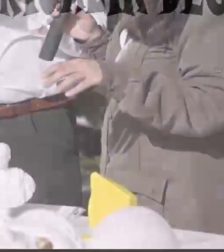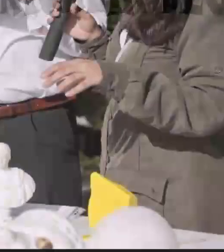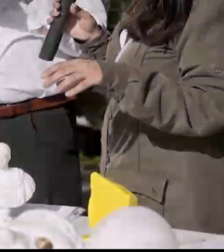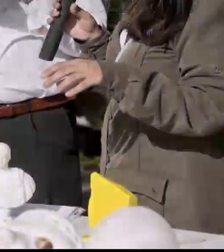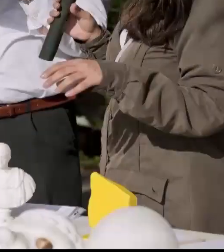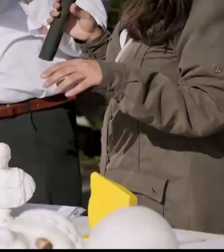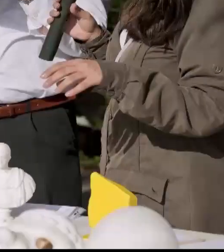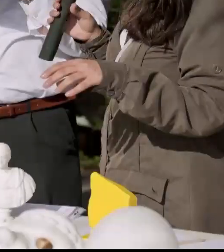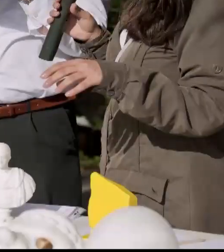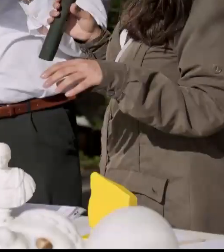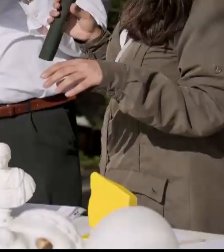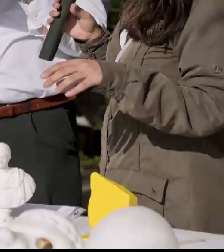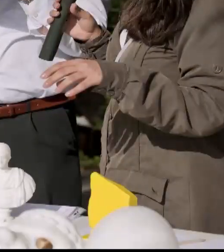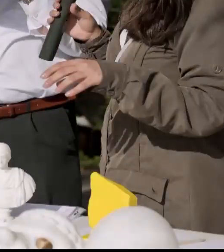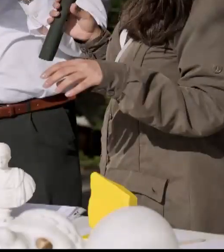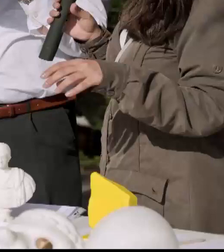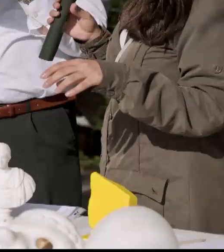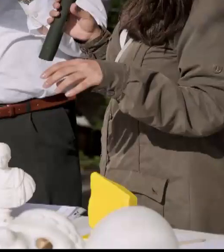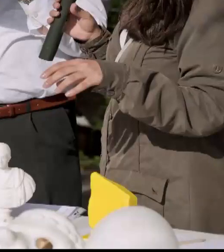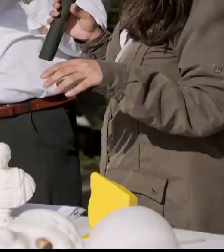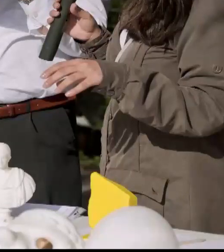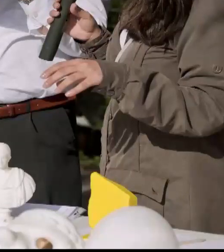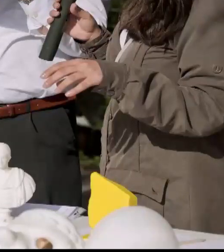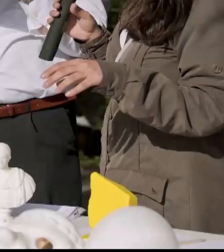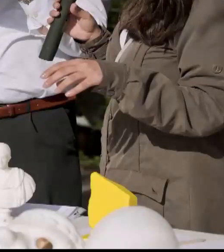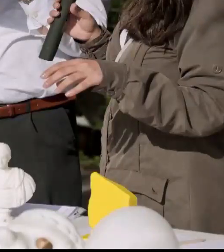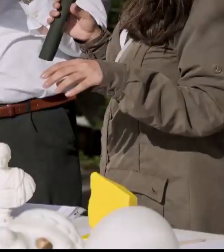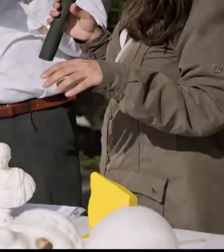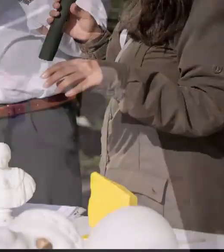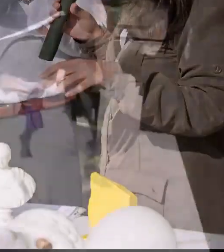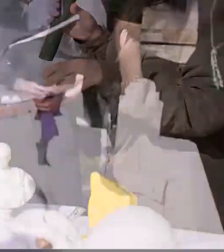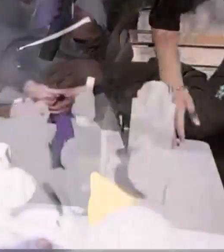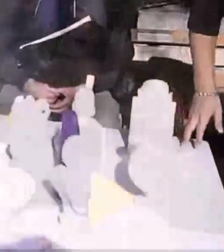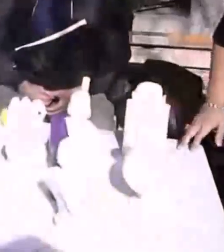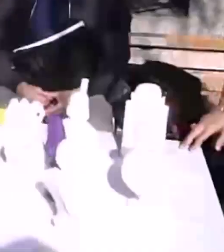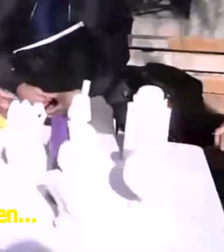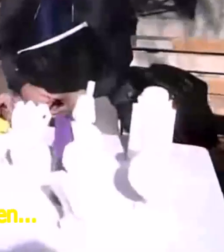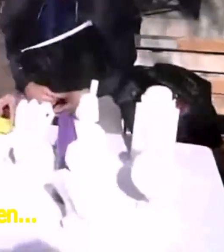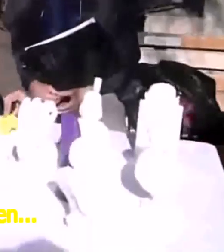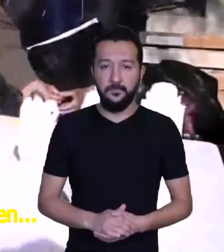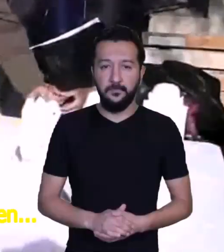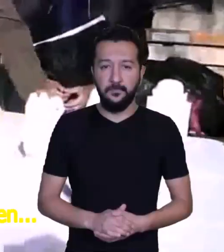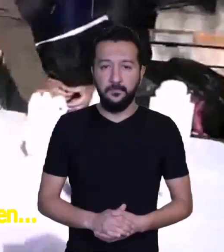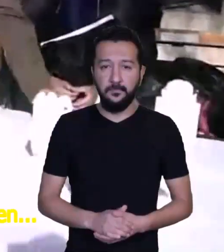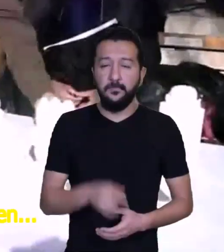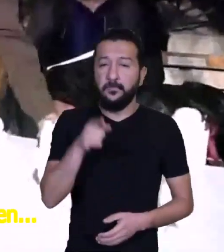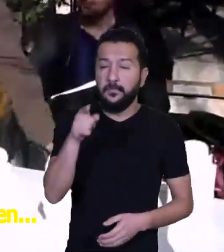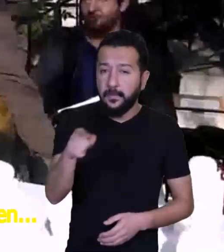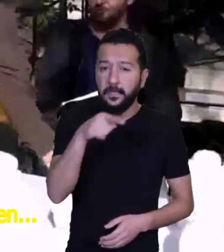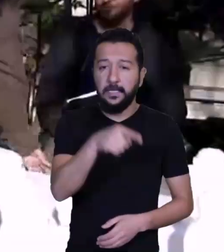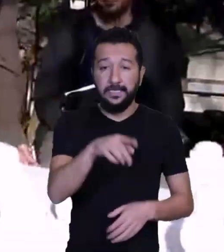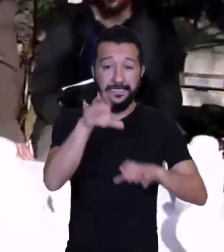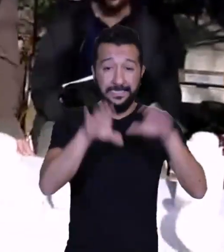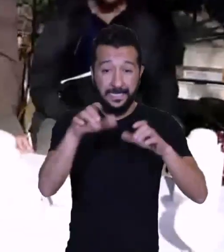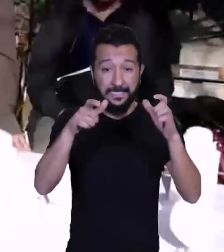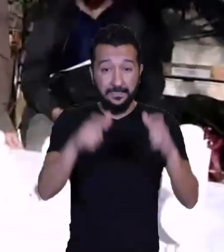Beyaz plastikten yapılmış çeşitli şekillerin olduğu standta Engin elindeki büstü inceliyor. Ümran Alan hemen yanında.